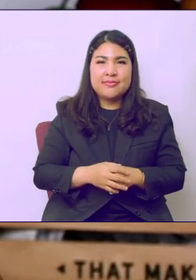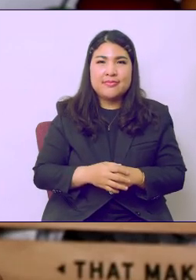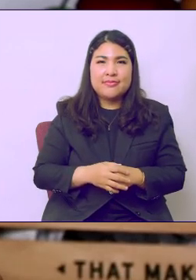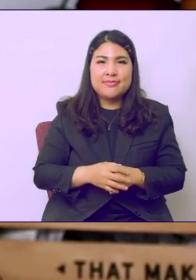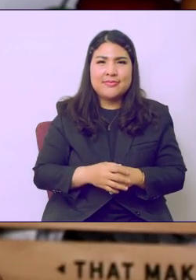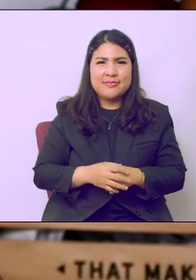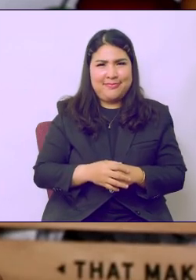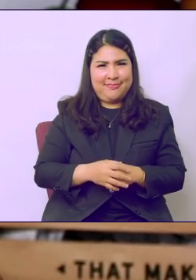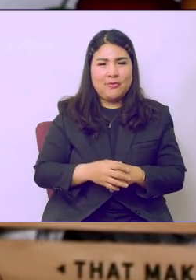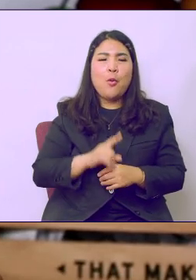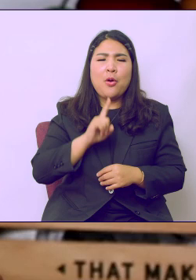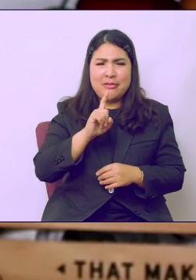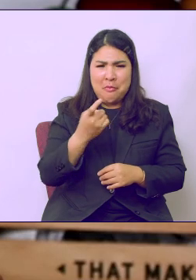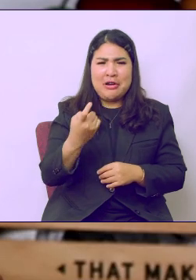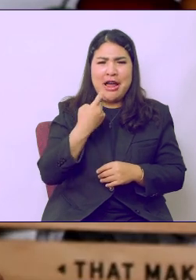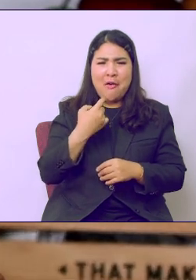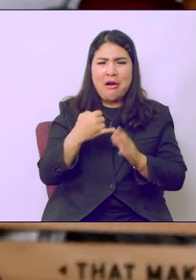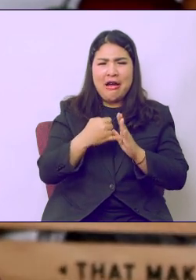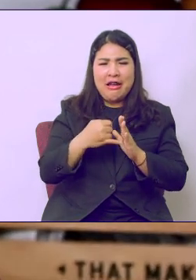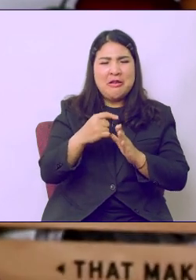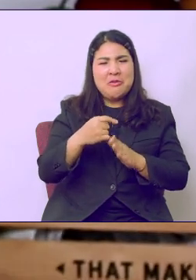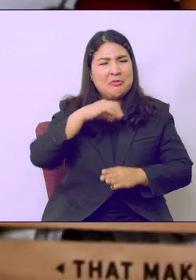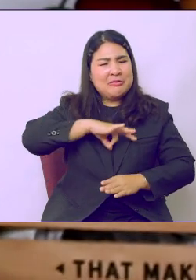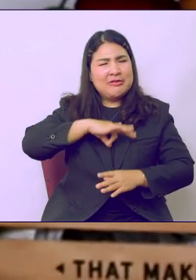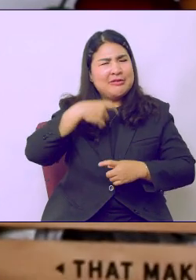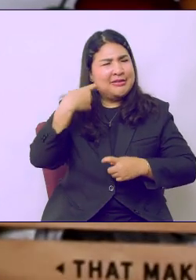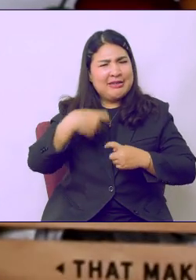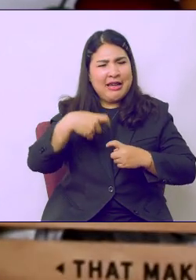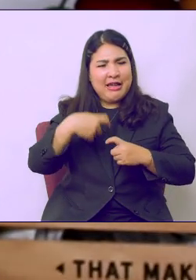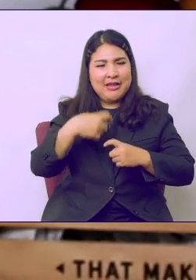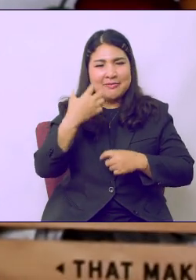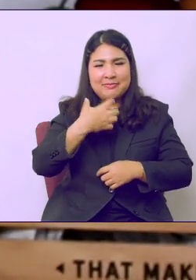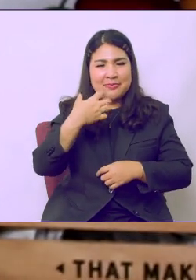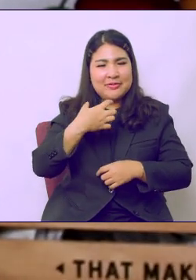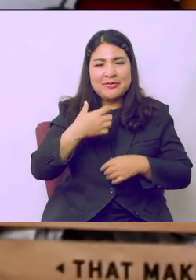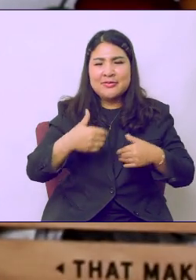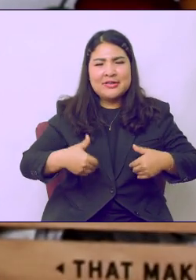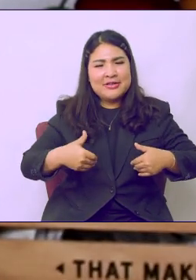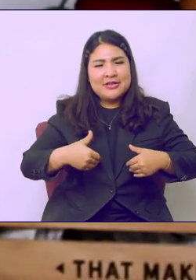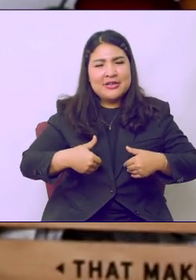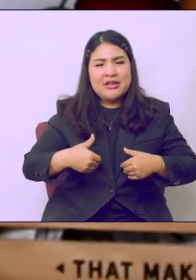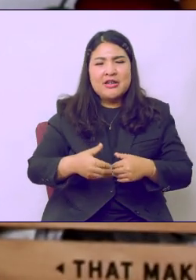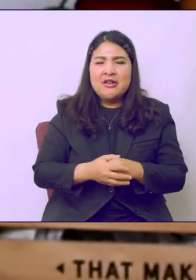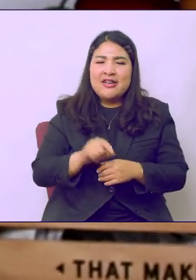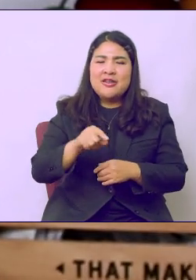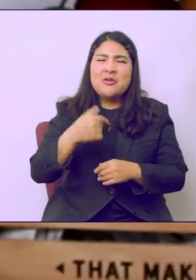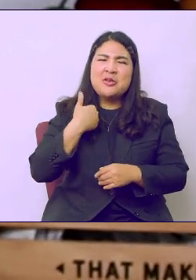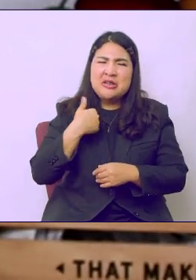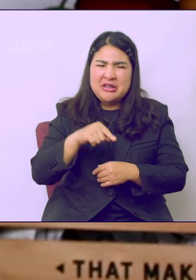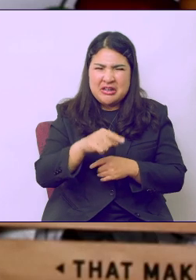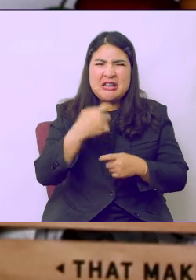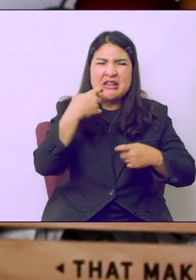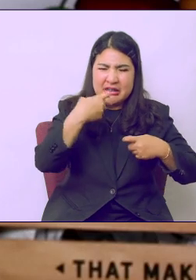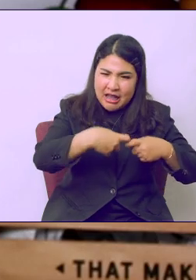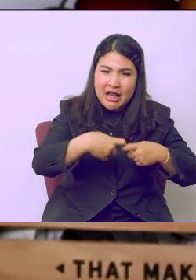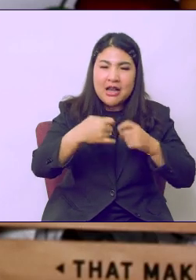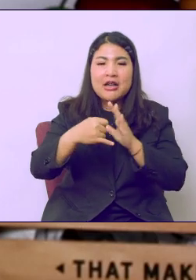พอถามมาง่ายมันเลยยากจริงๆจริงๆมันมีระดับความยากง่ายเหมือนกันแต่จริงๆ